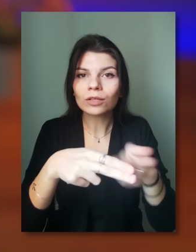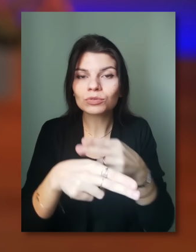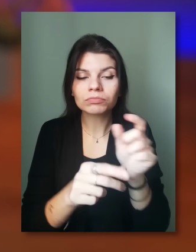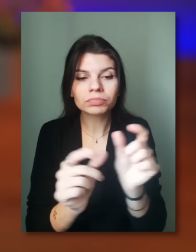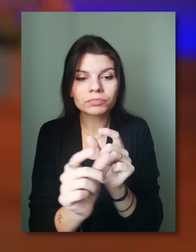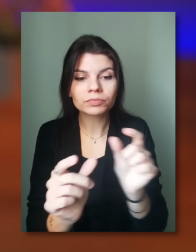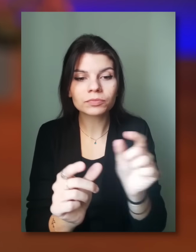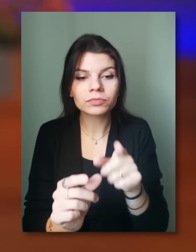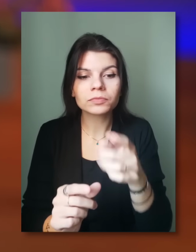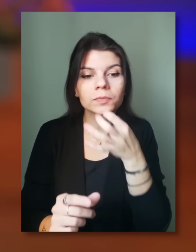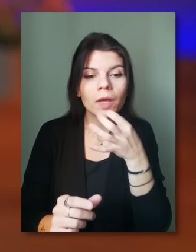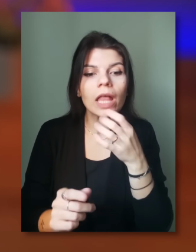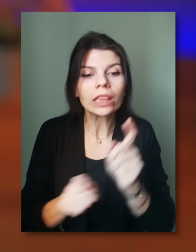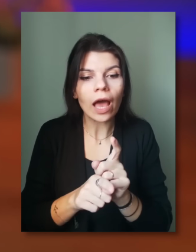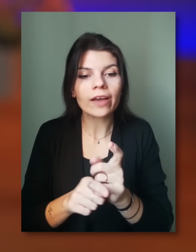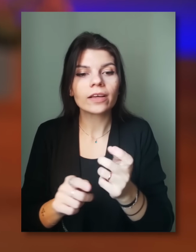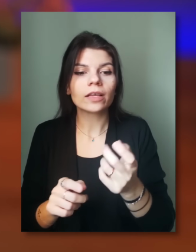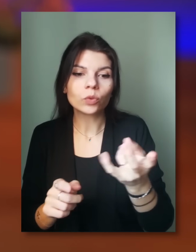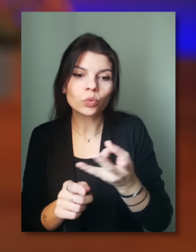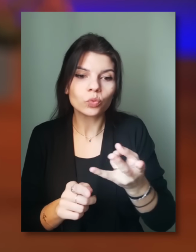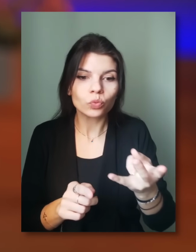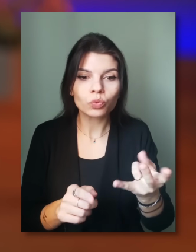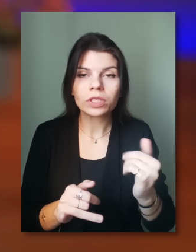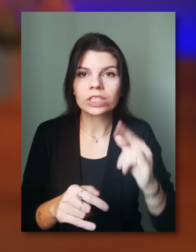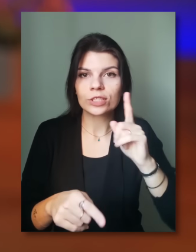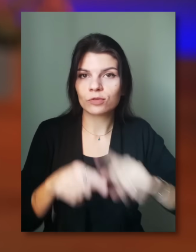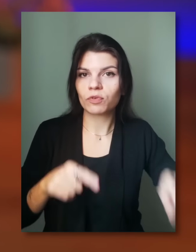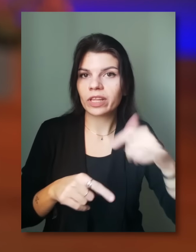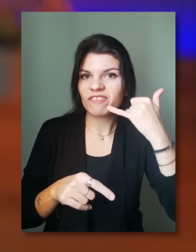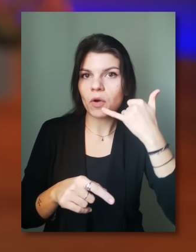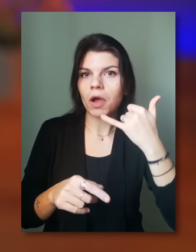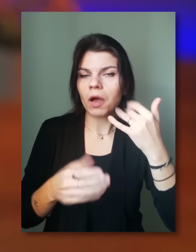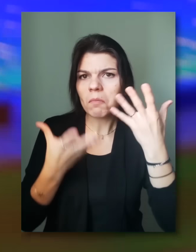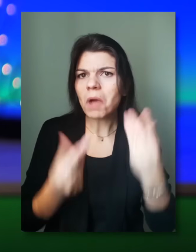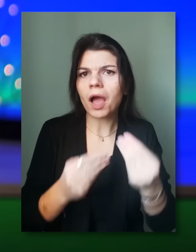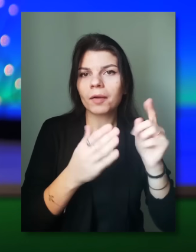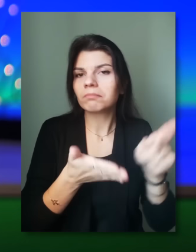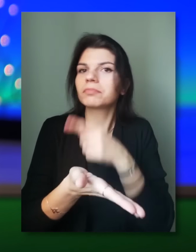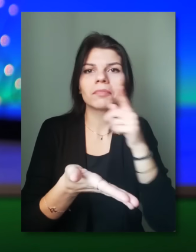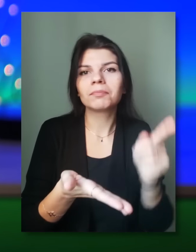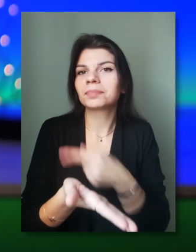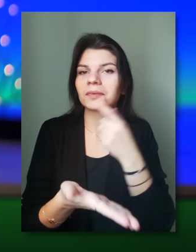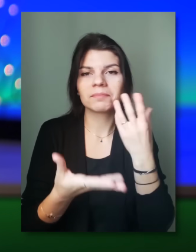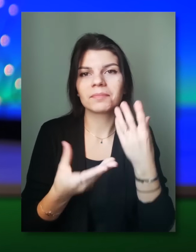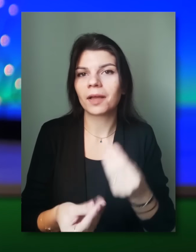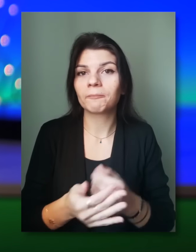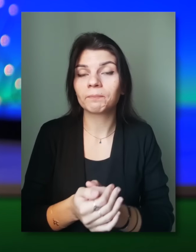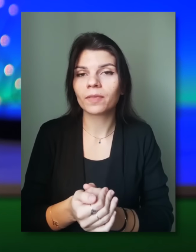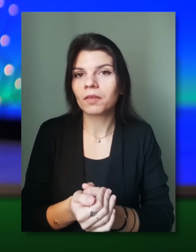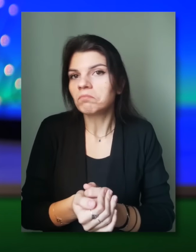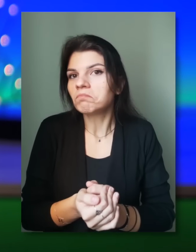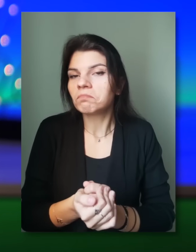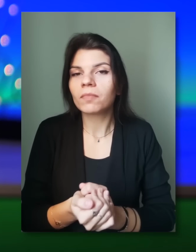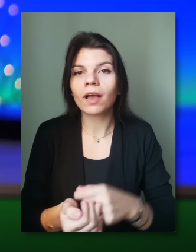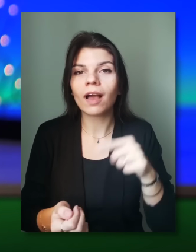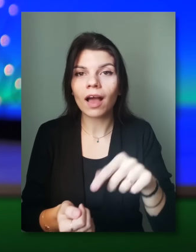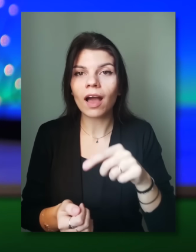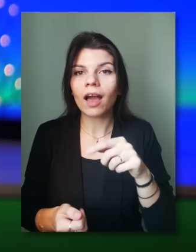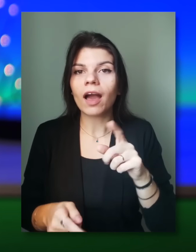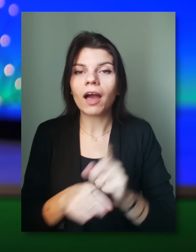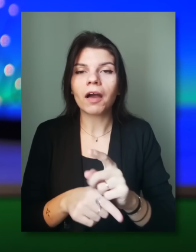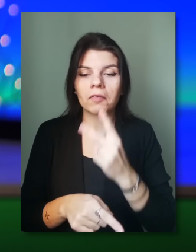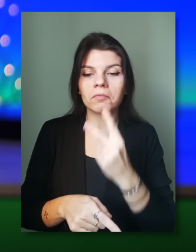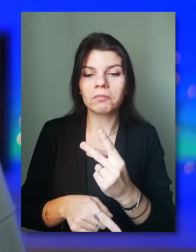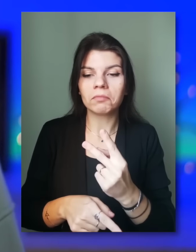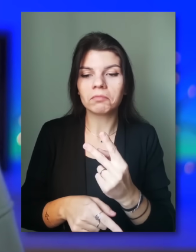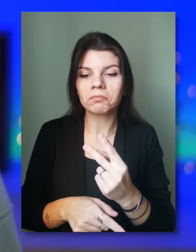тазрозуміліналаштування, можливостіналаштування,атакожстабільну,швидку роботусмартфона.Щостосуєтьсячасуавтономноїроботи цьогоновогопристрою,товіннедивує, але